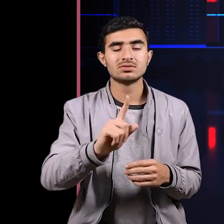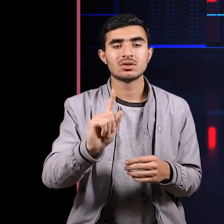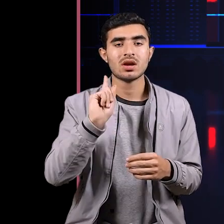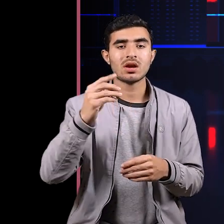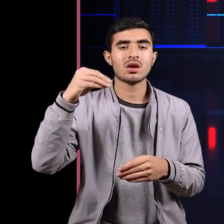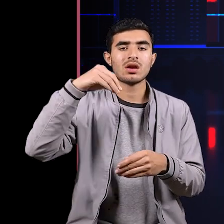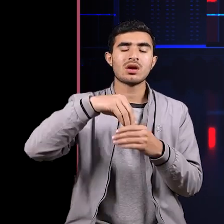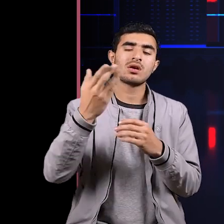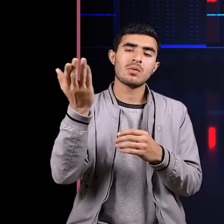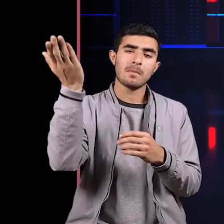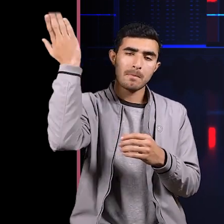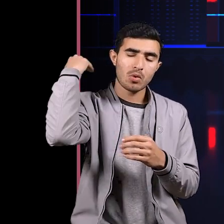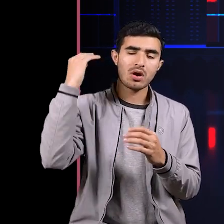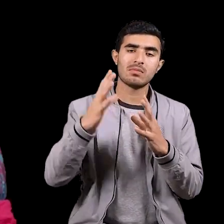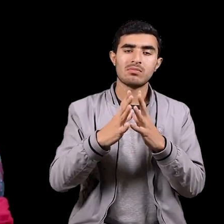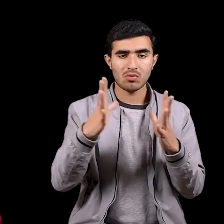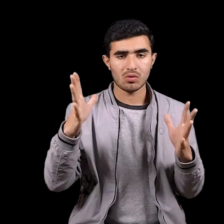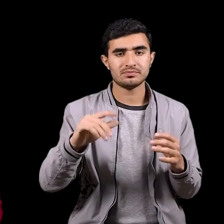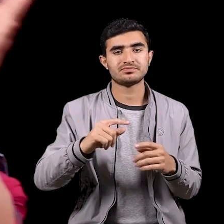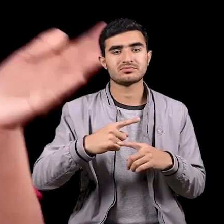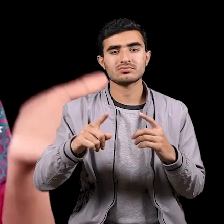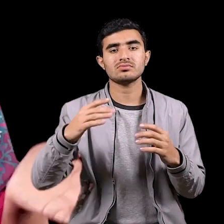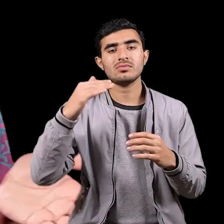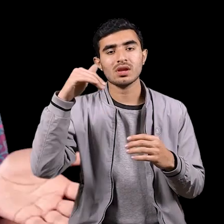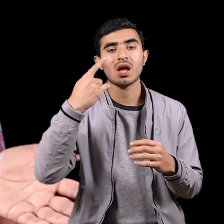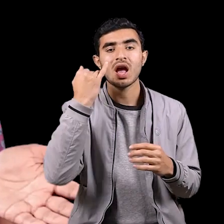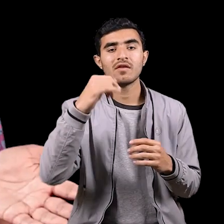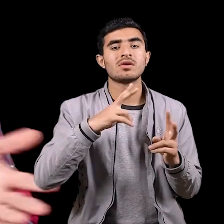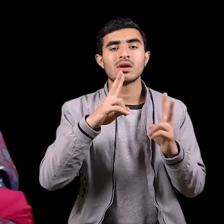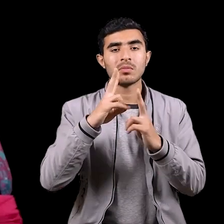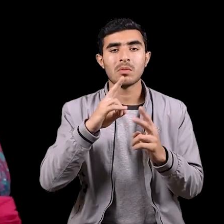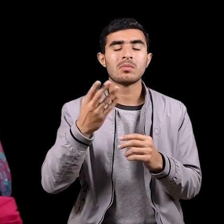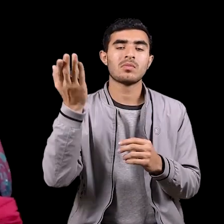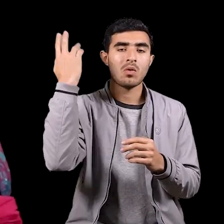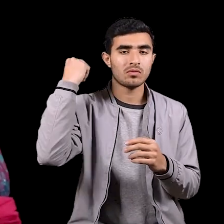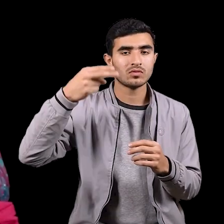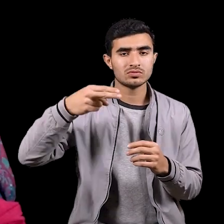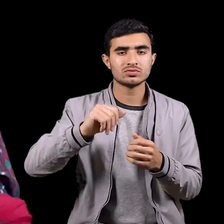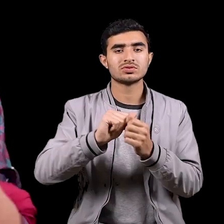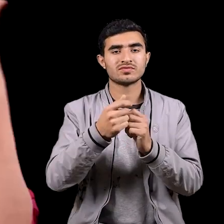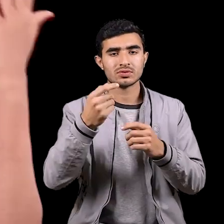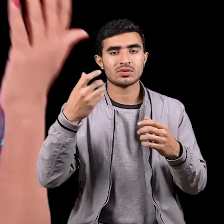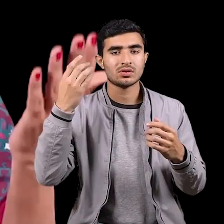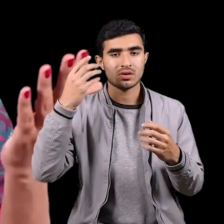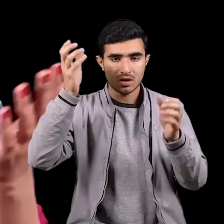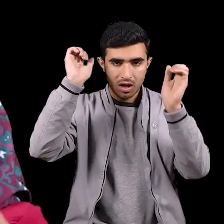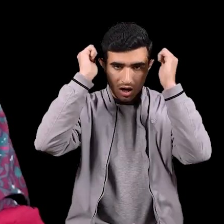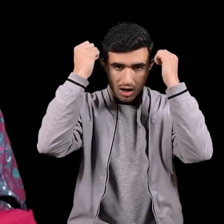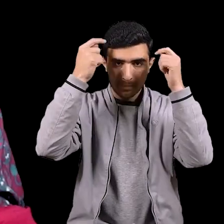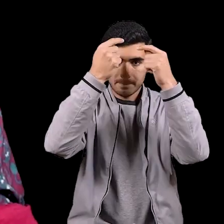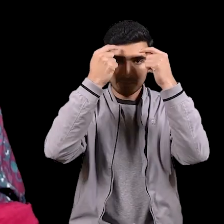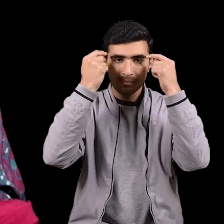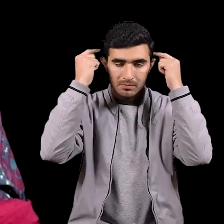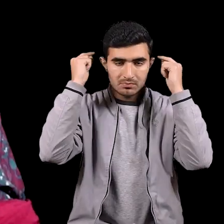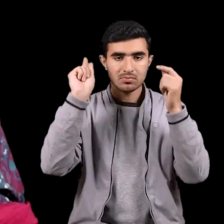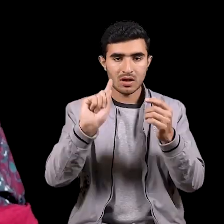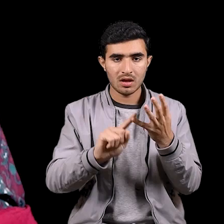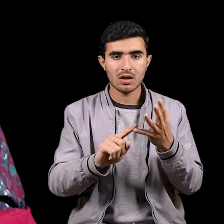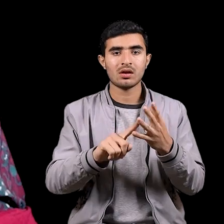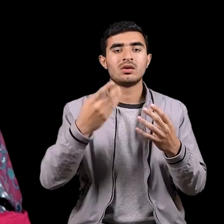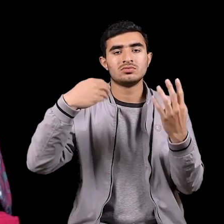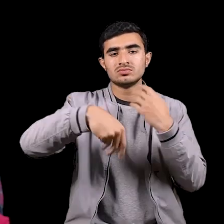उसी तरीके से बरकरार रखे हुए है। अगर हम सकाफ़ती चीज़ों का जिक्र करते हैं तो उसमें अजरक है, सिंधी टोपी है, हाला